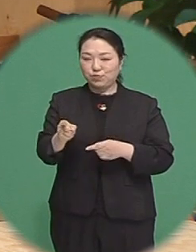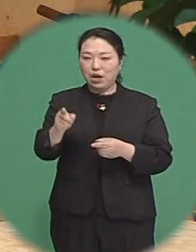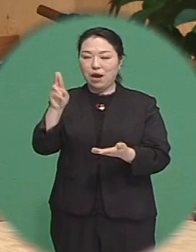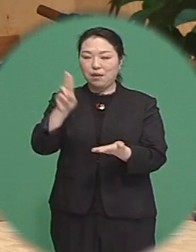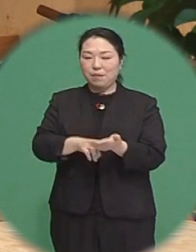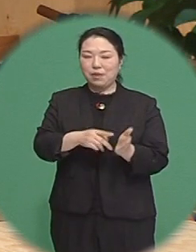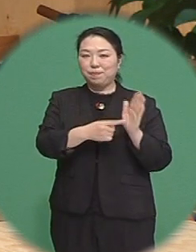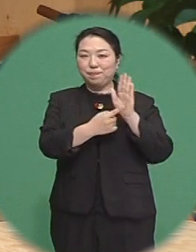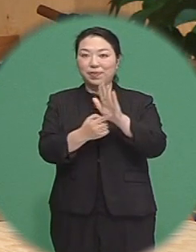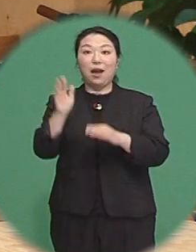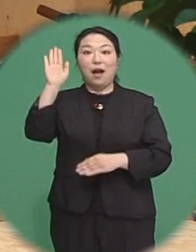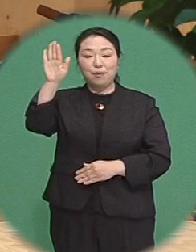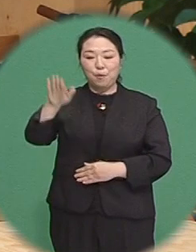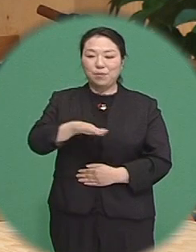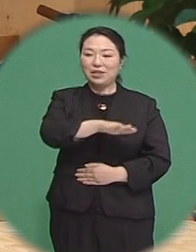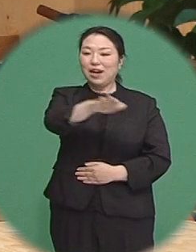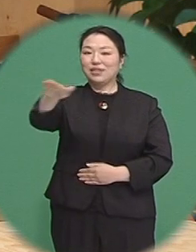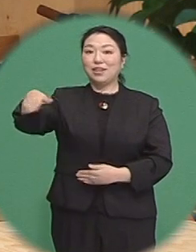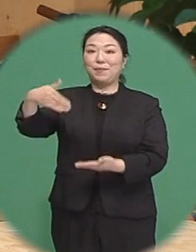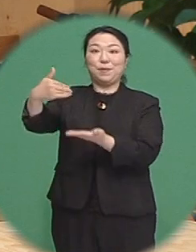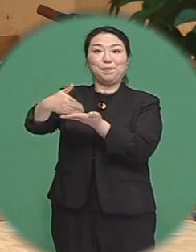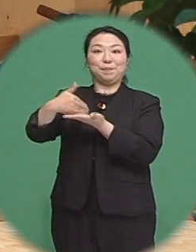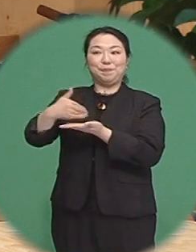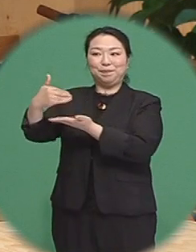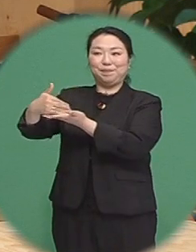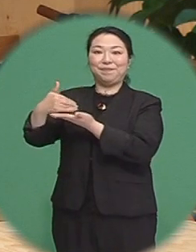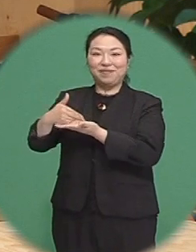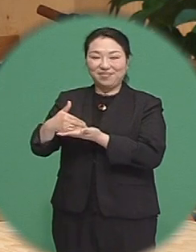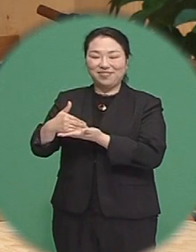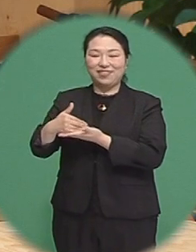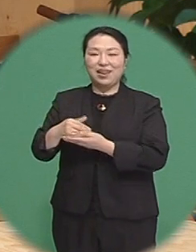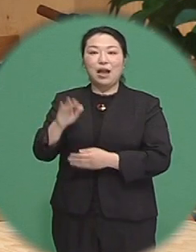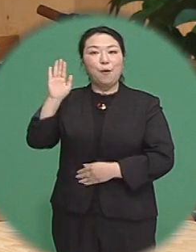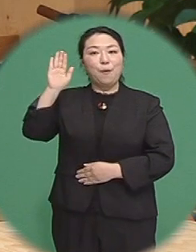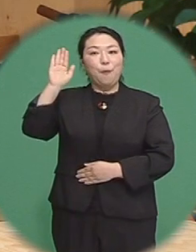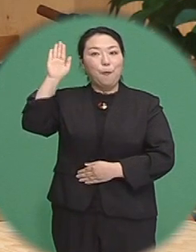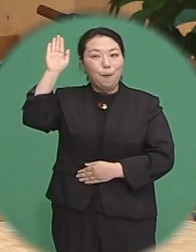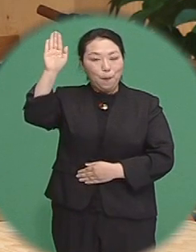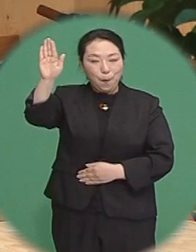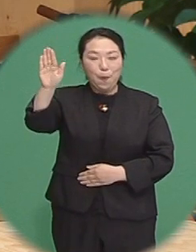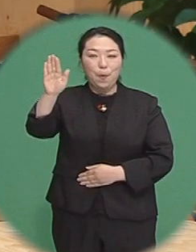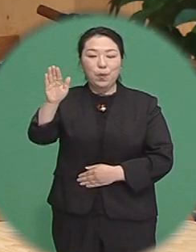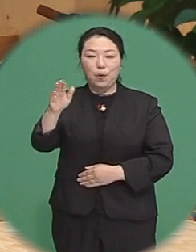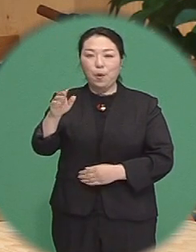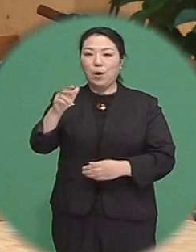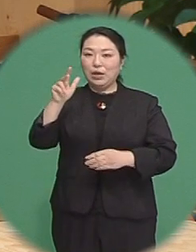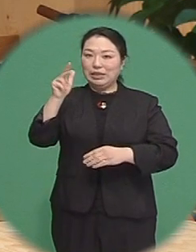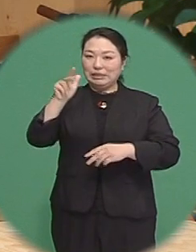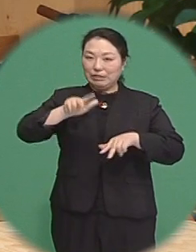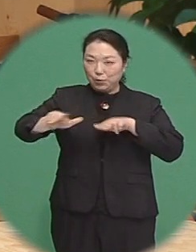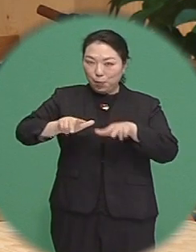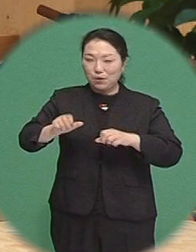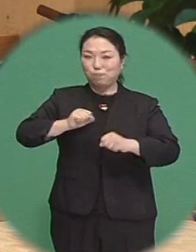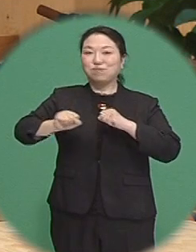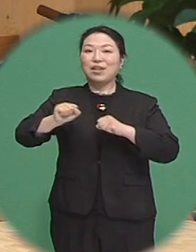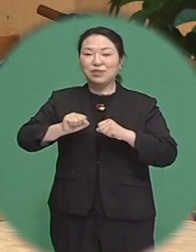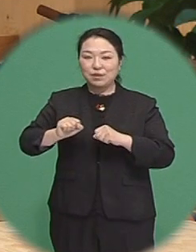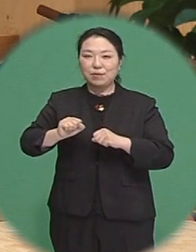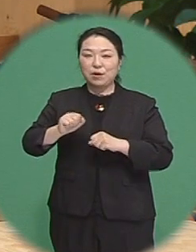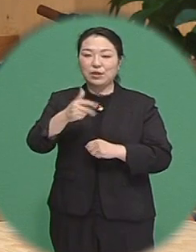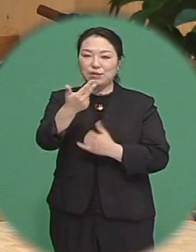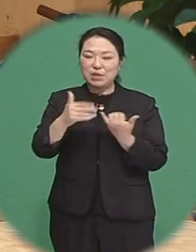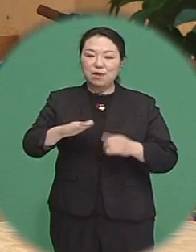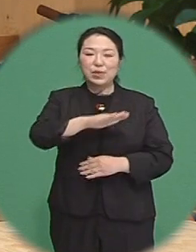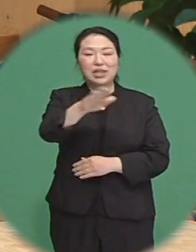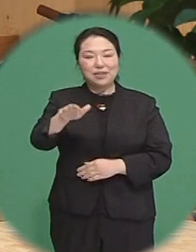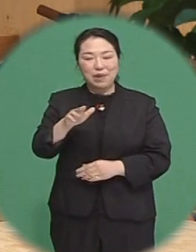様々な方々のお話を伺ってきました今後の市政運営に当たりましても常に市民の皆様